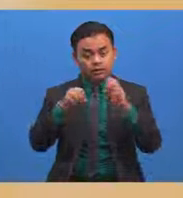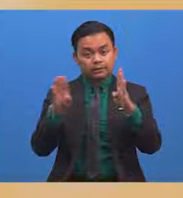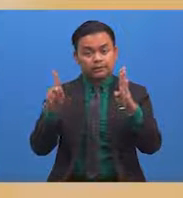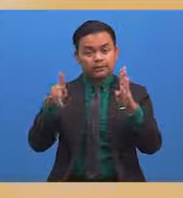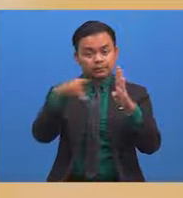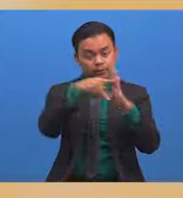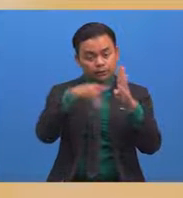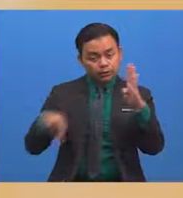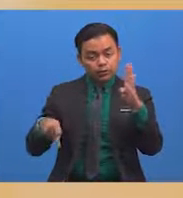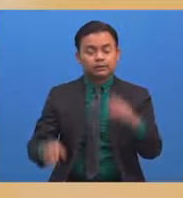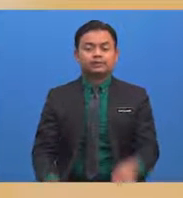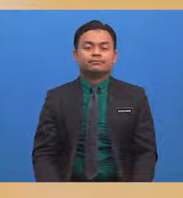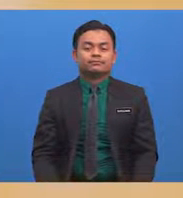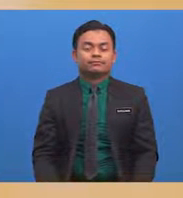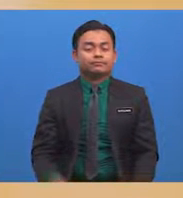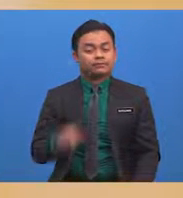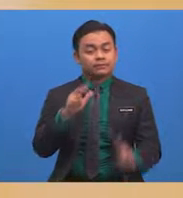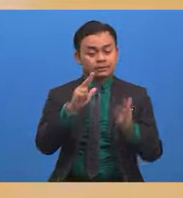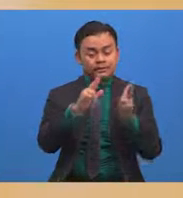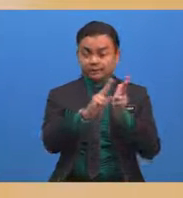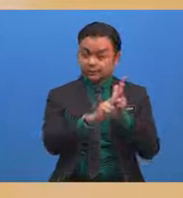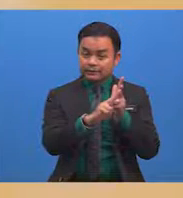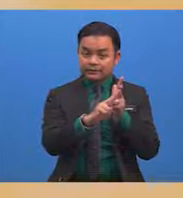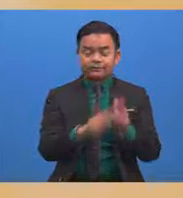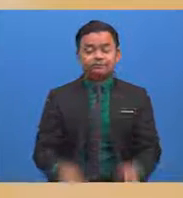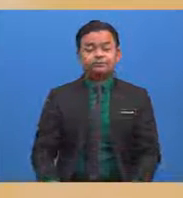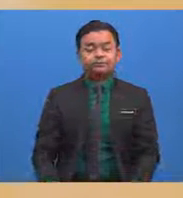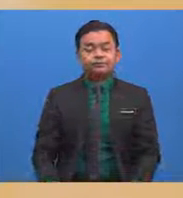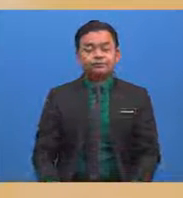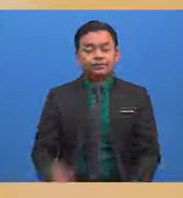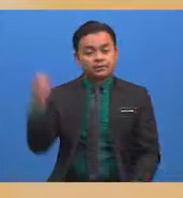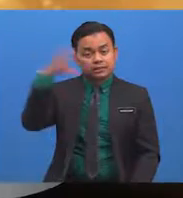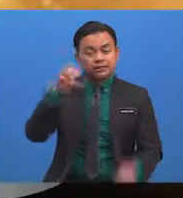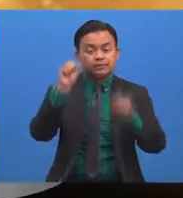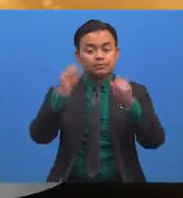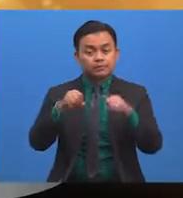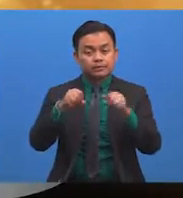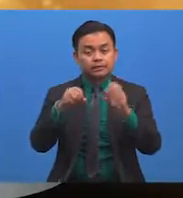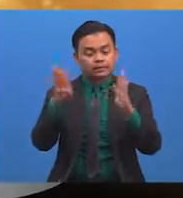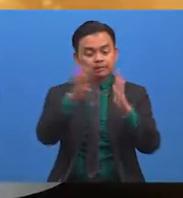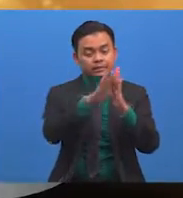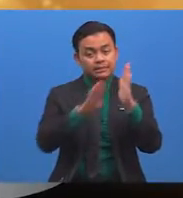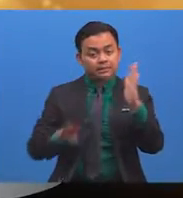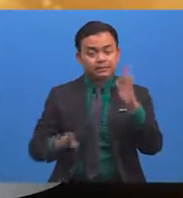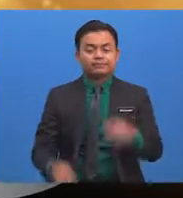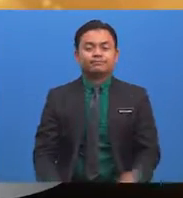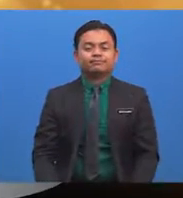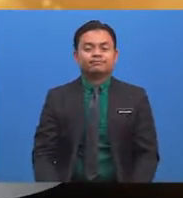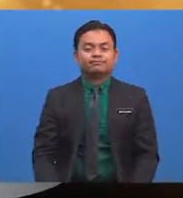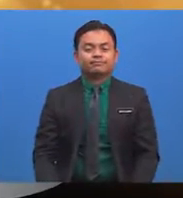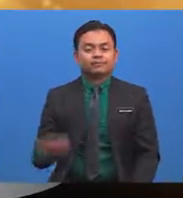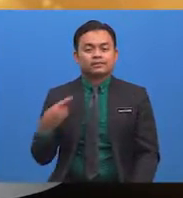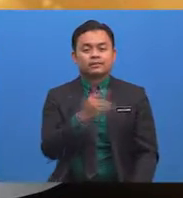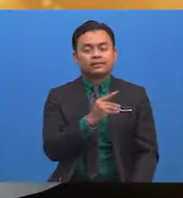Dan ketiga, cahaya boleh dibiaskan. Kita akan mulakan pembelajaran